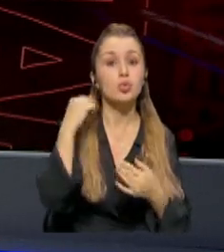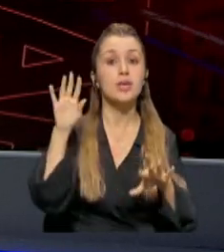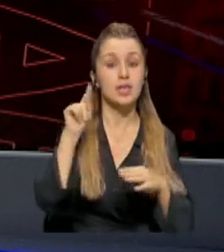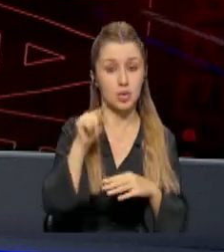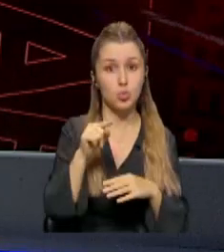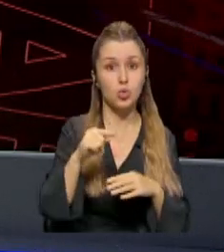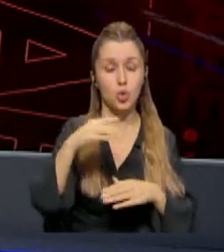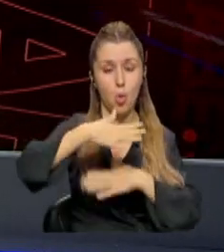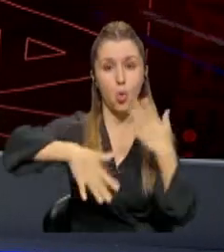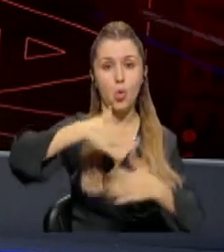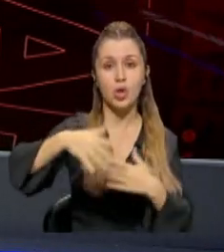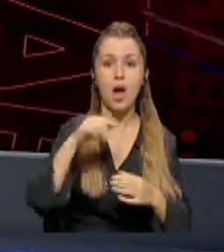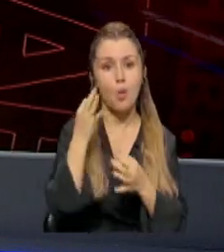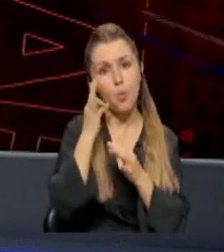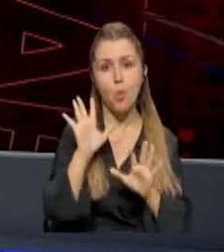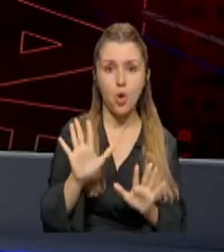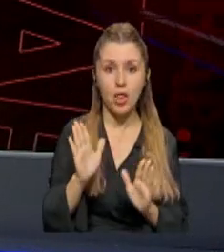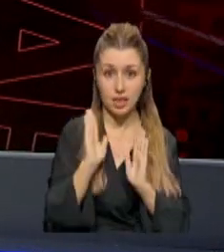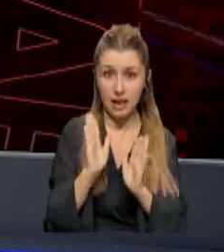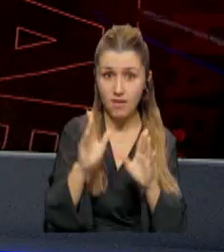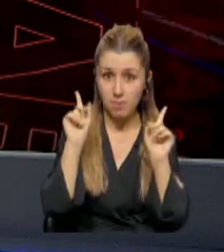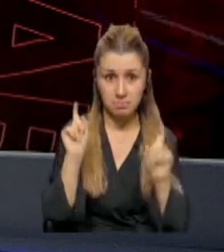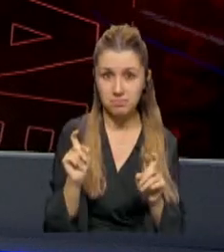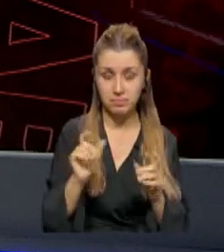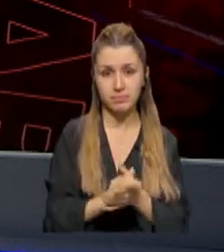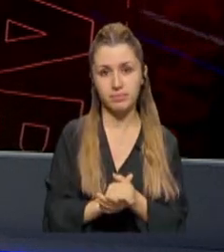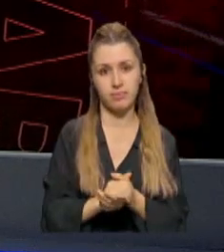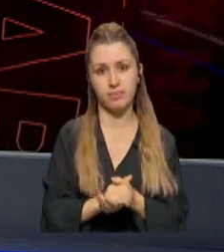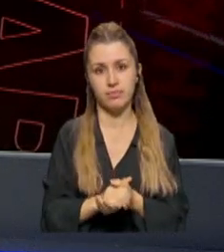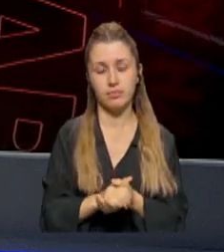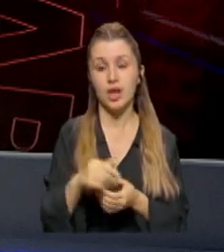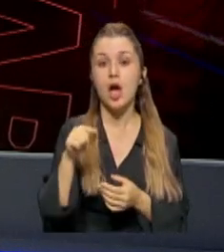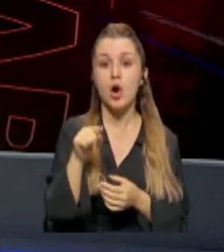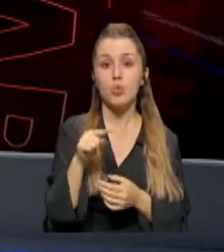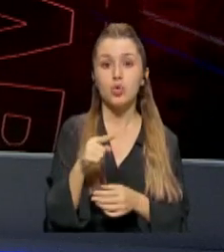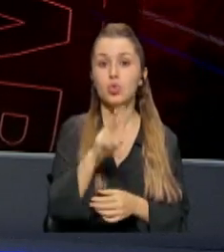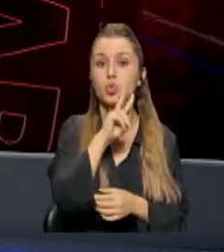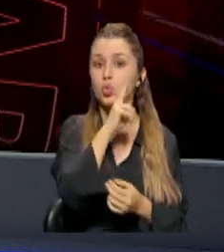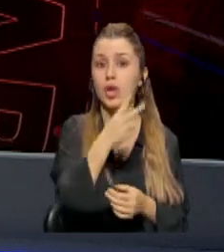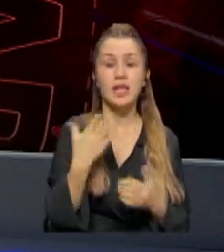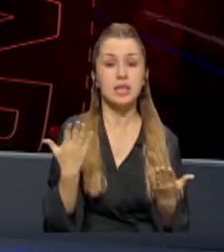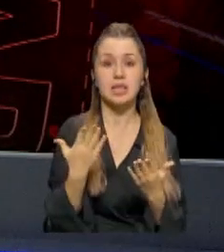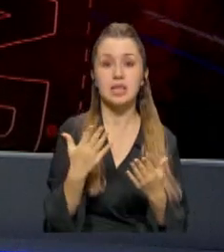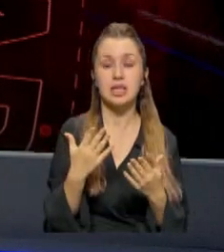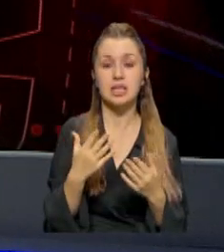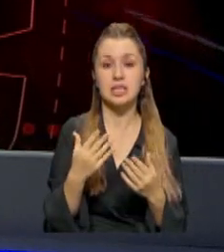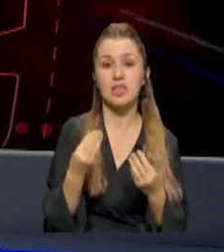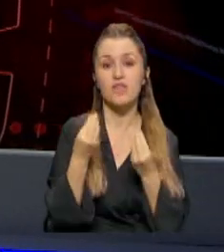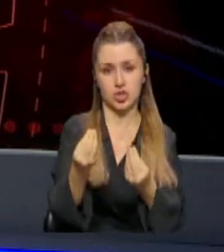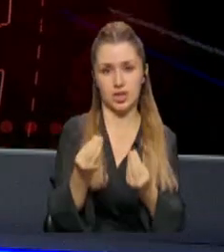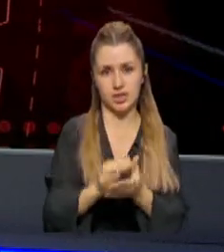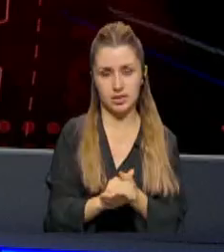bu olay daha da bu şekilde devam mı edecekti? Bunun vebalini nasıl taşıyorsunuz